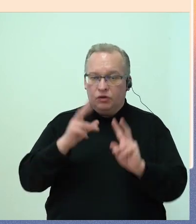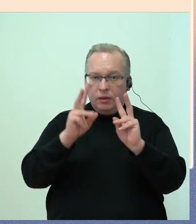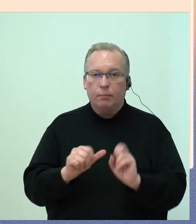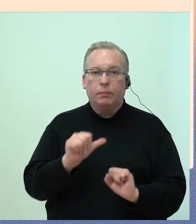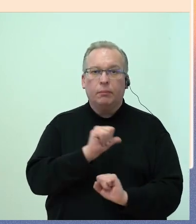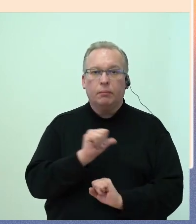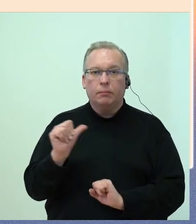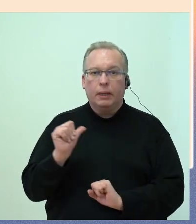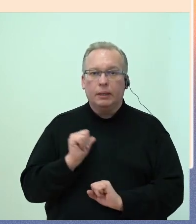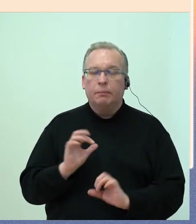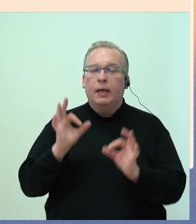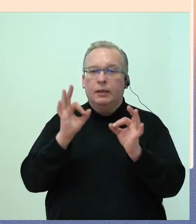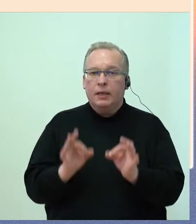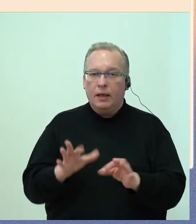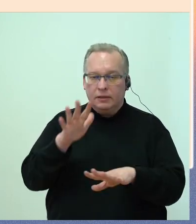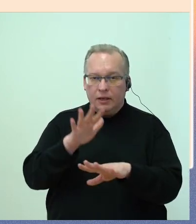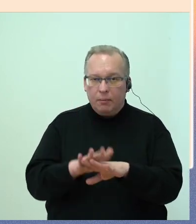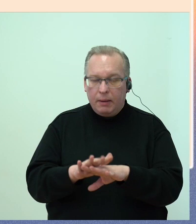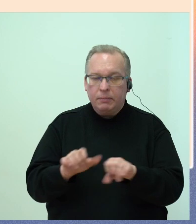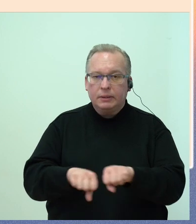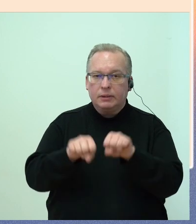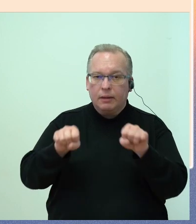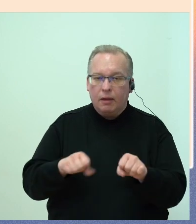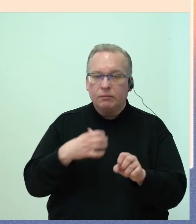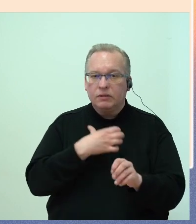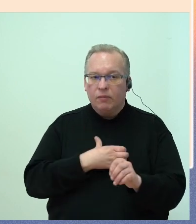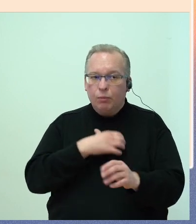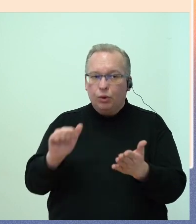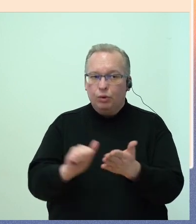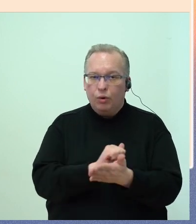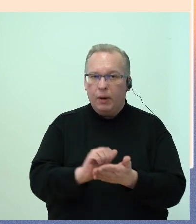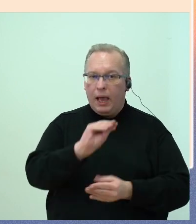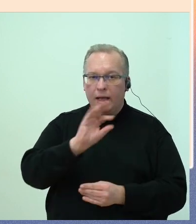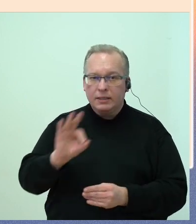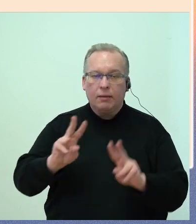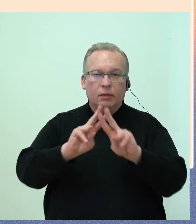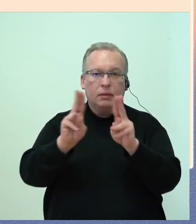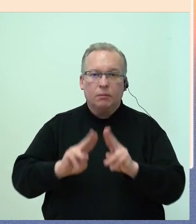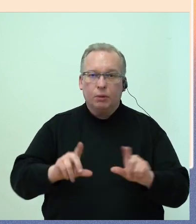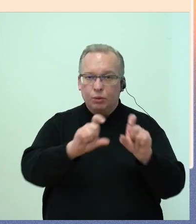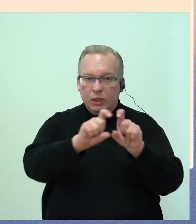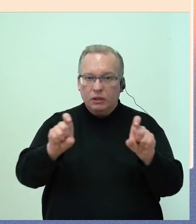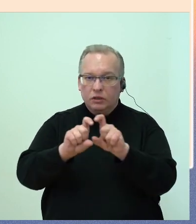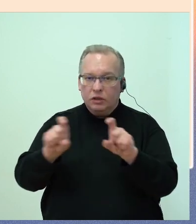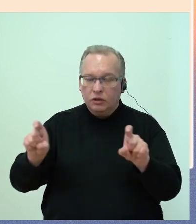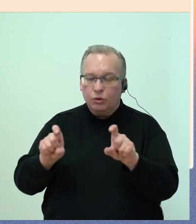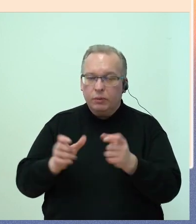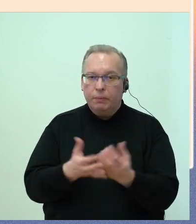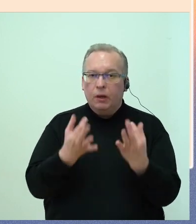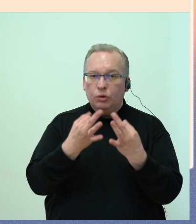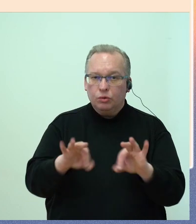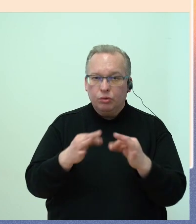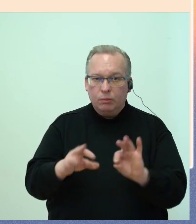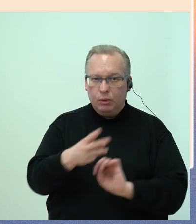pati teisinę bazę, strateginius dokumentus ES ir tarptautinių institucijų rekomendacijas